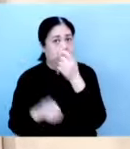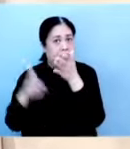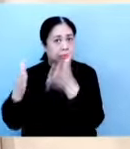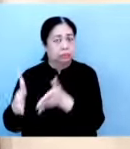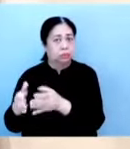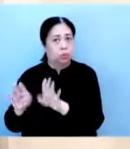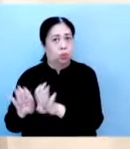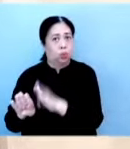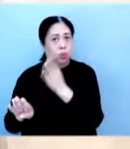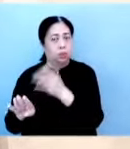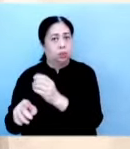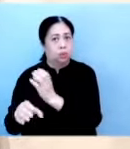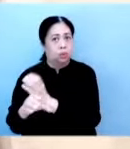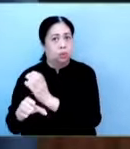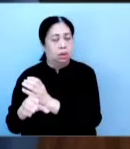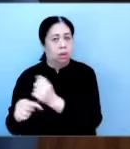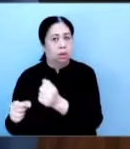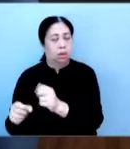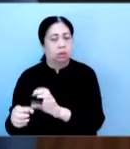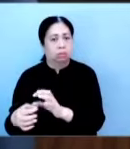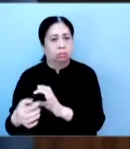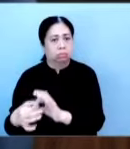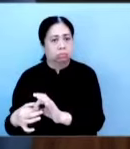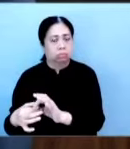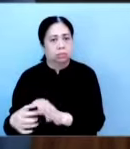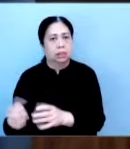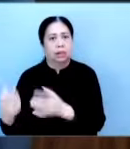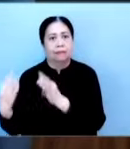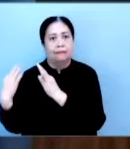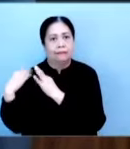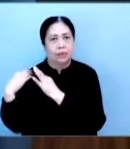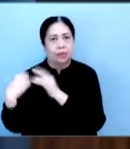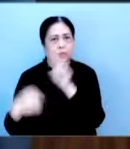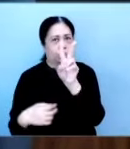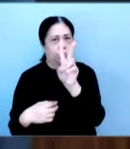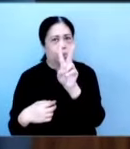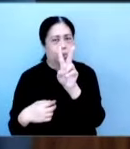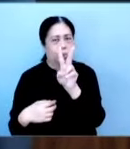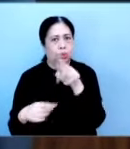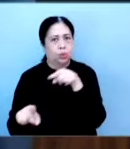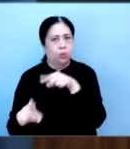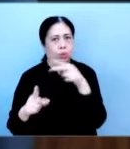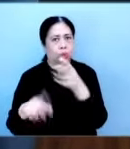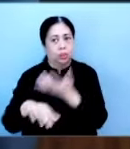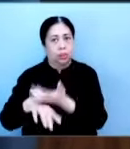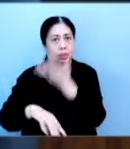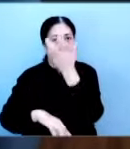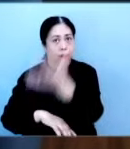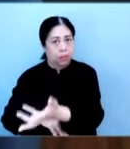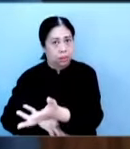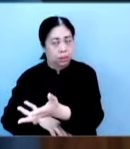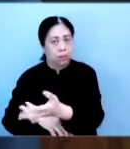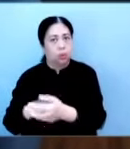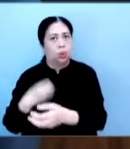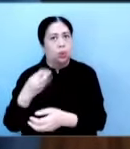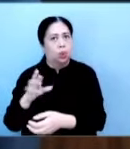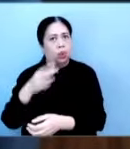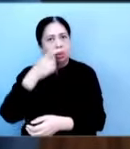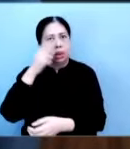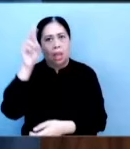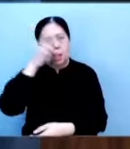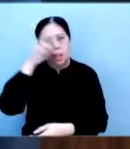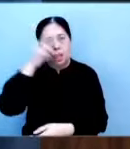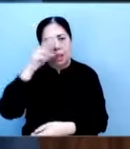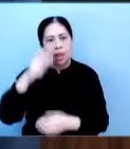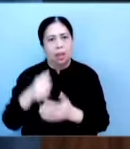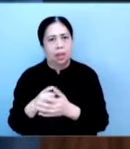yung pinto nung kanyang sasakyan okay ang pananagutan kasi may dalawang basihan no either sinadya mo ang pinsala o dahil sa iyong kapabayaan